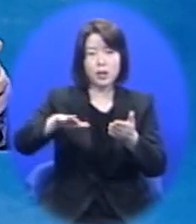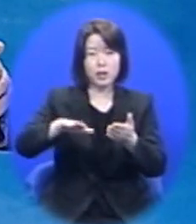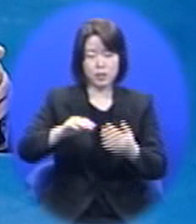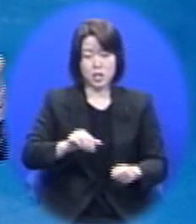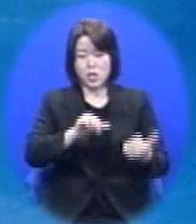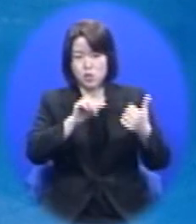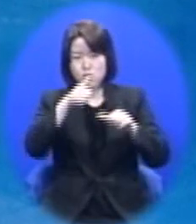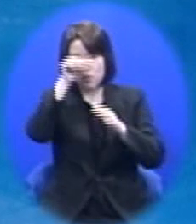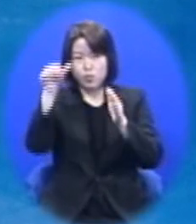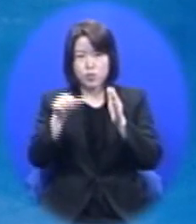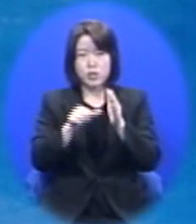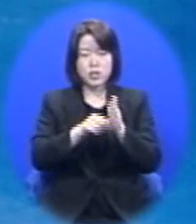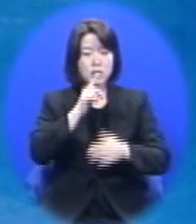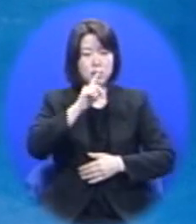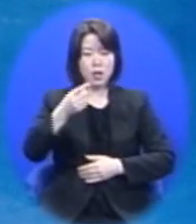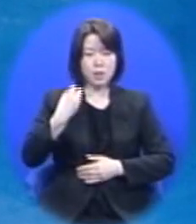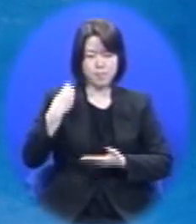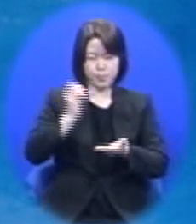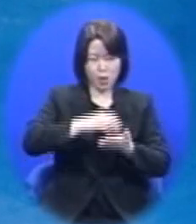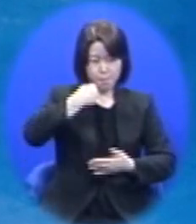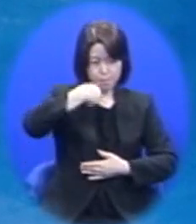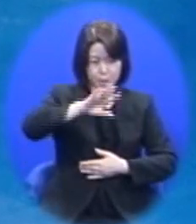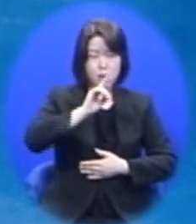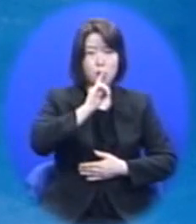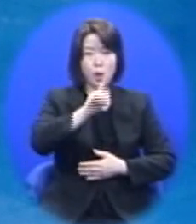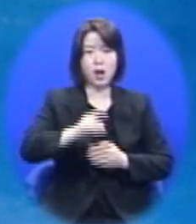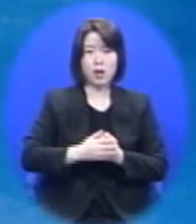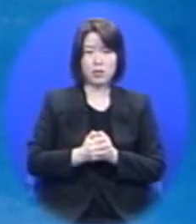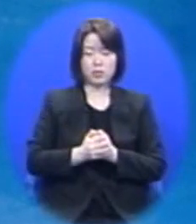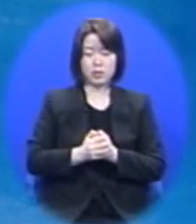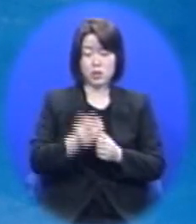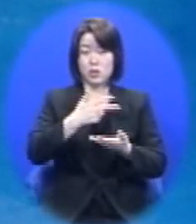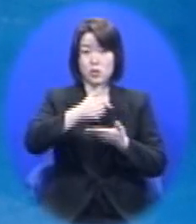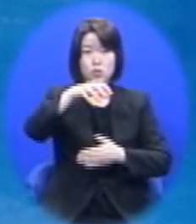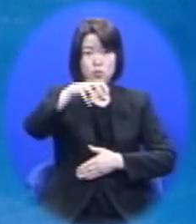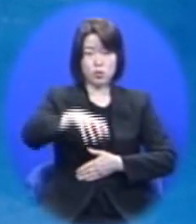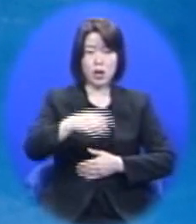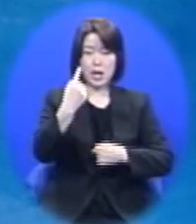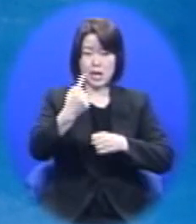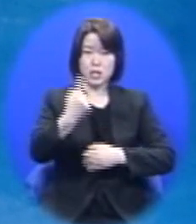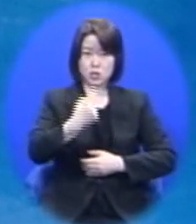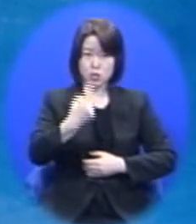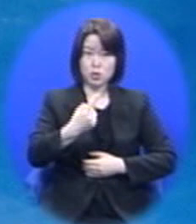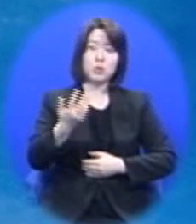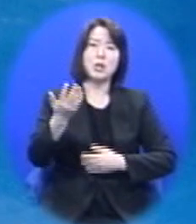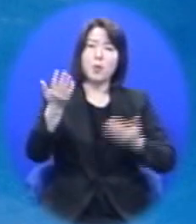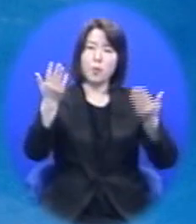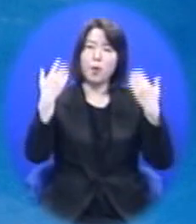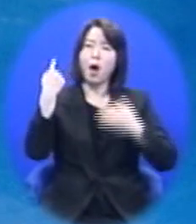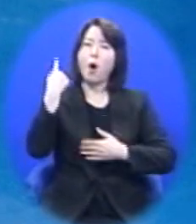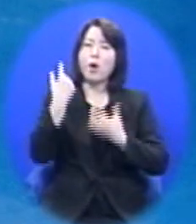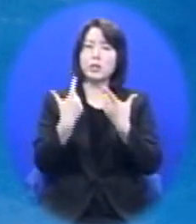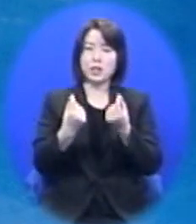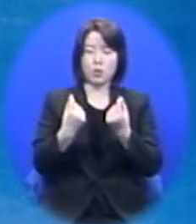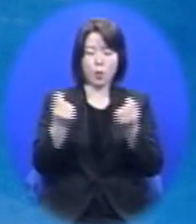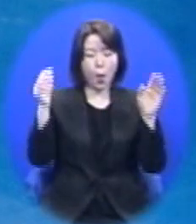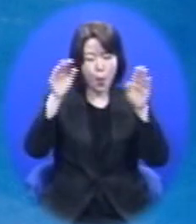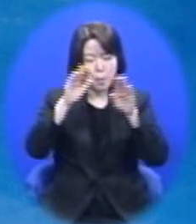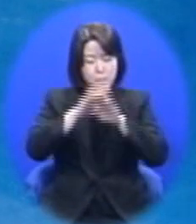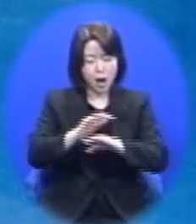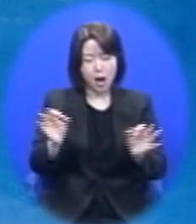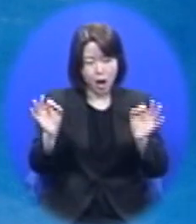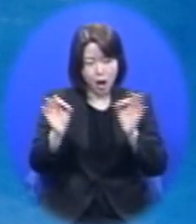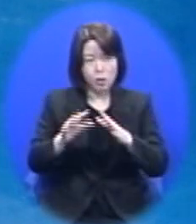돌아가거라 하고 말씀하십니다. 주님 앞에서는 천년도 지나간 어제와 같고 밤의 한순간과도